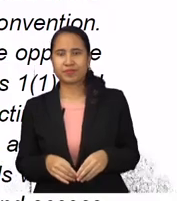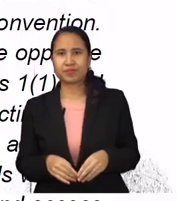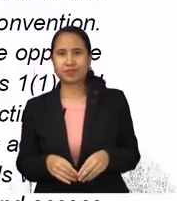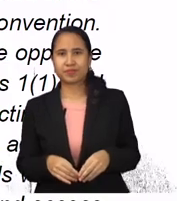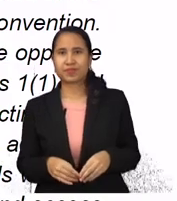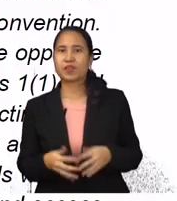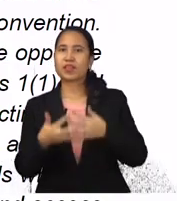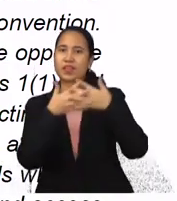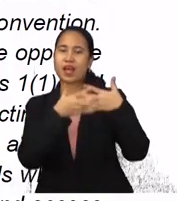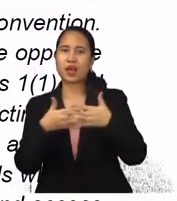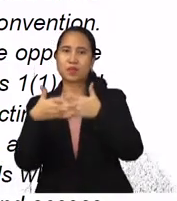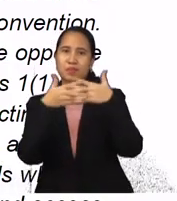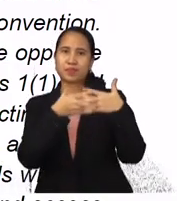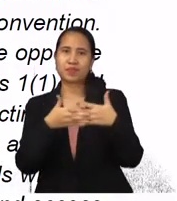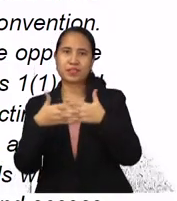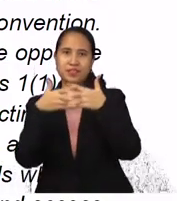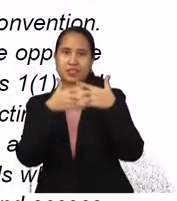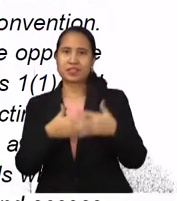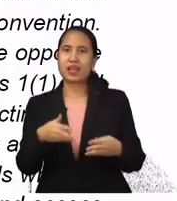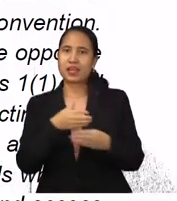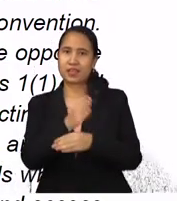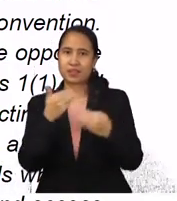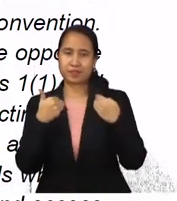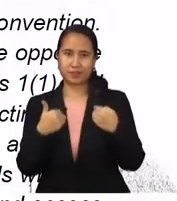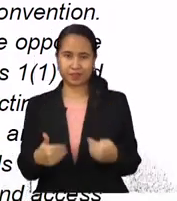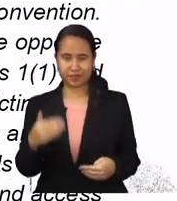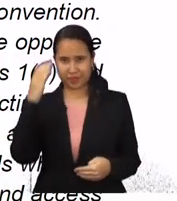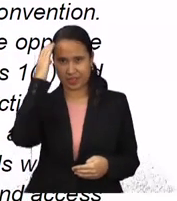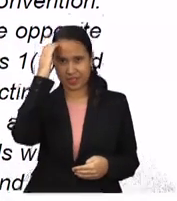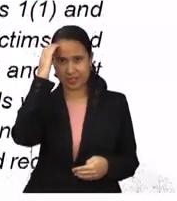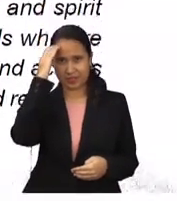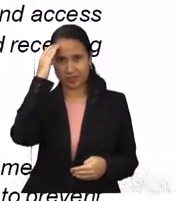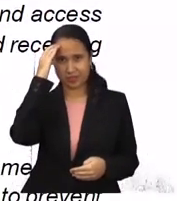het Amerikaanse Verdrag voor de Rechten van de Mens, overwogen dat: